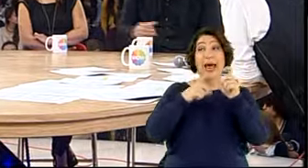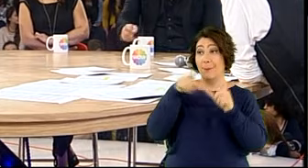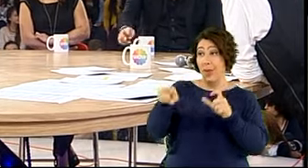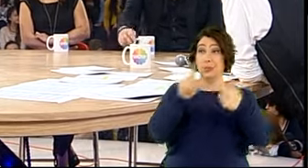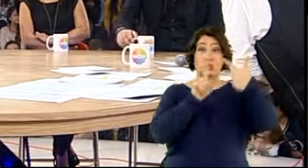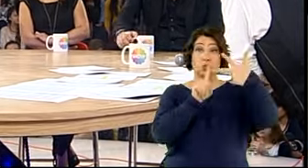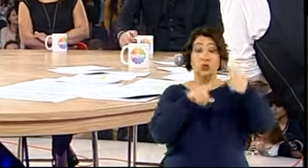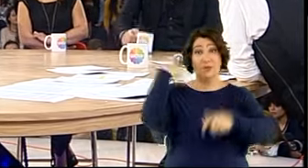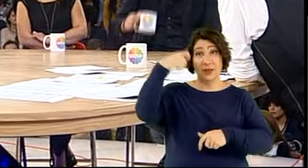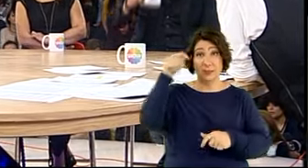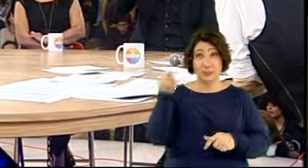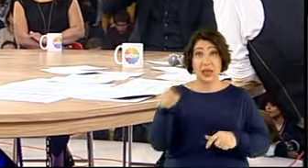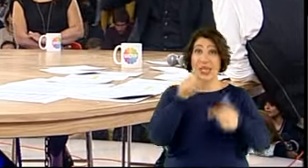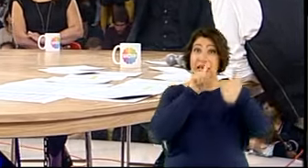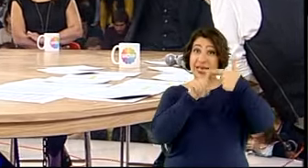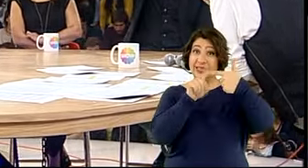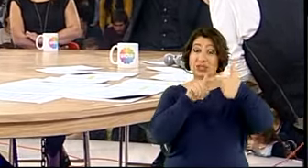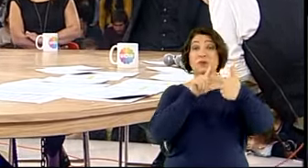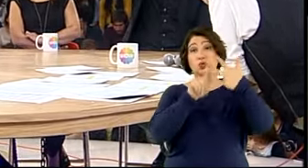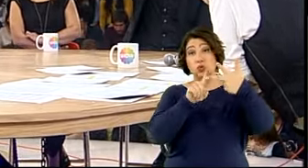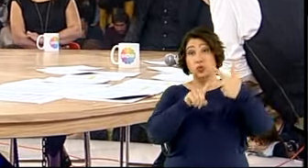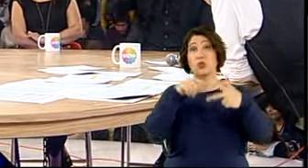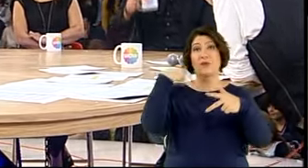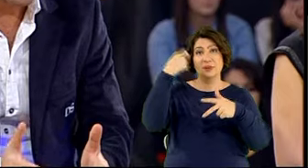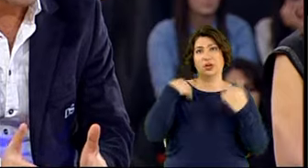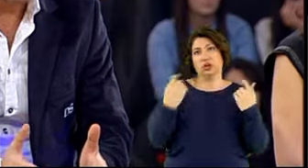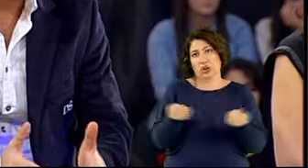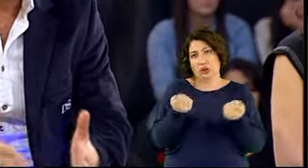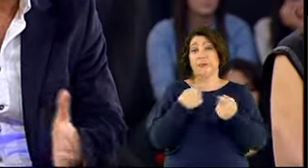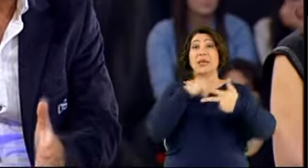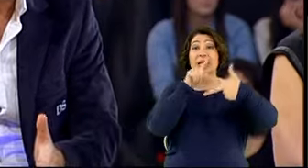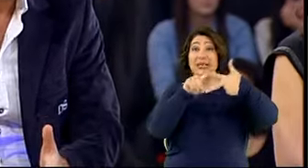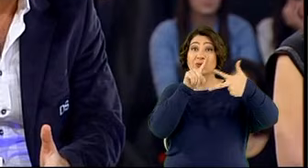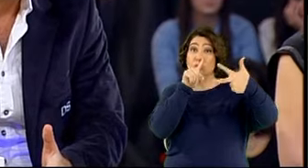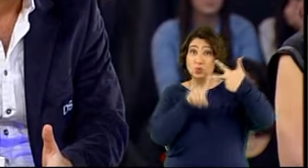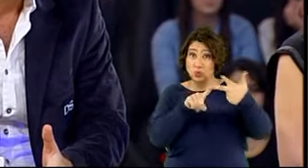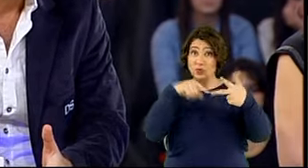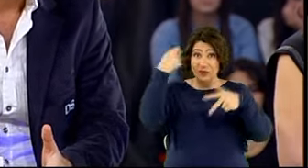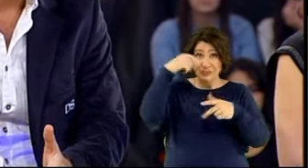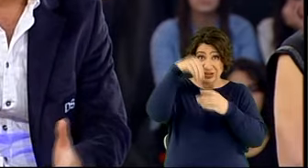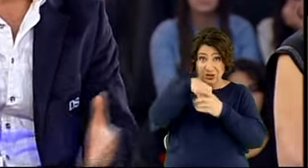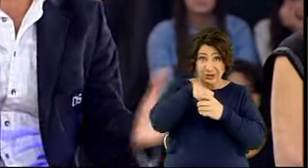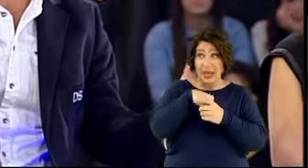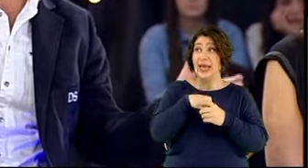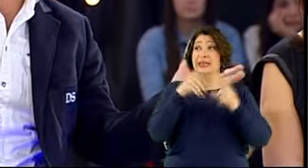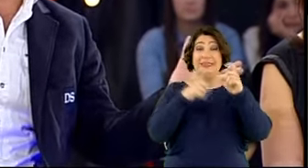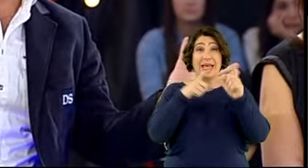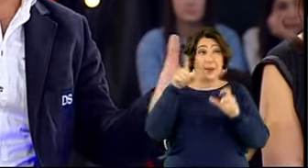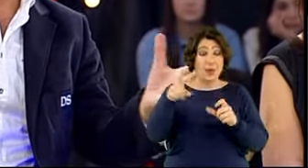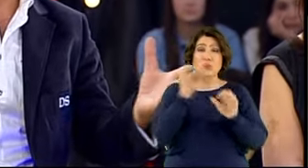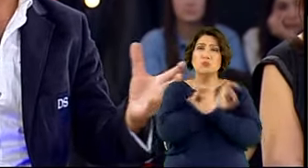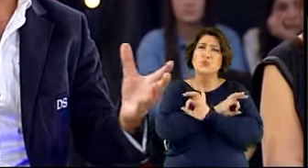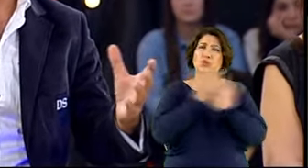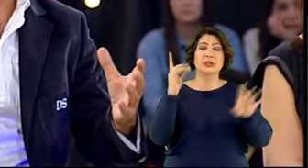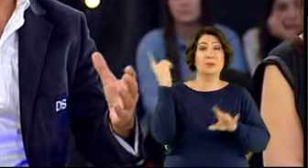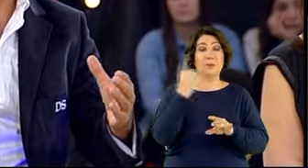üçüncü filmi. Evet. İkinci filmi ve üçüncü filminde çalıştım. İkinci filminden sonra üçüncü filminde Sermiyan'da da müthiş